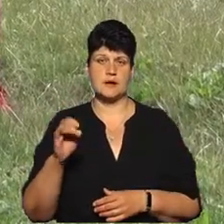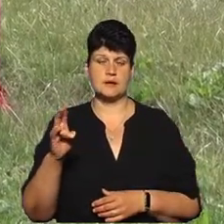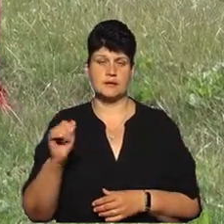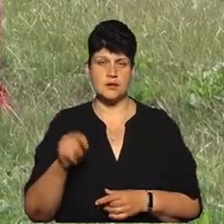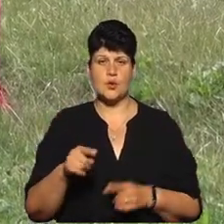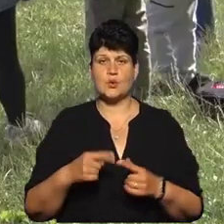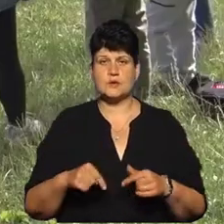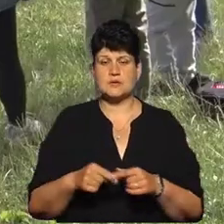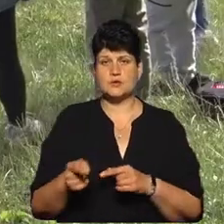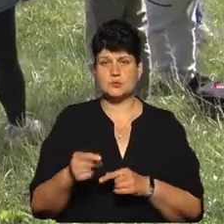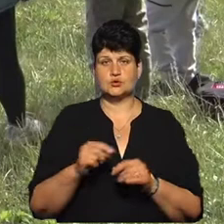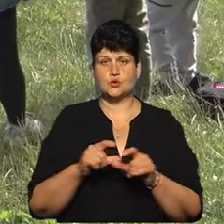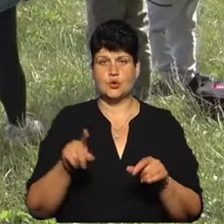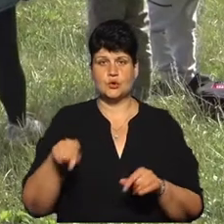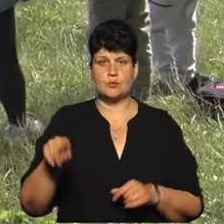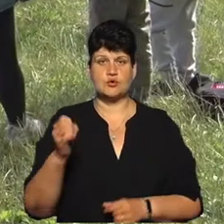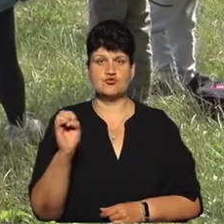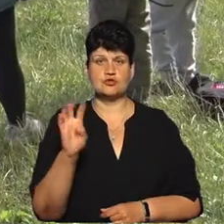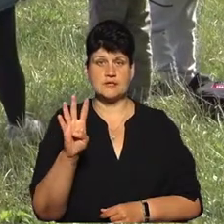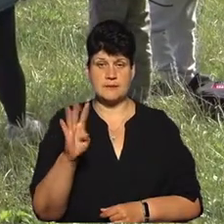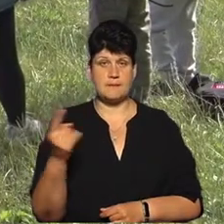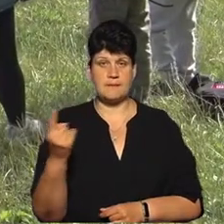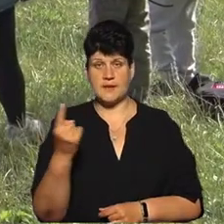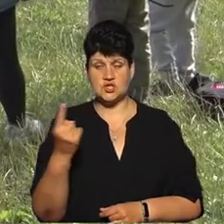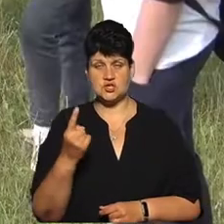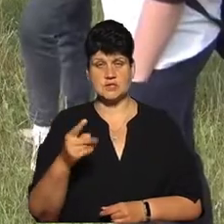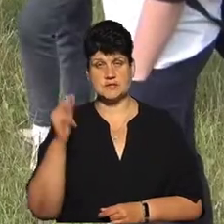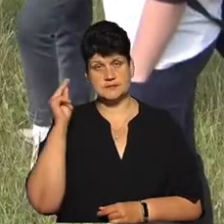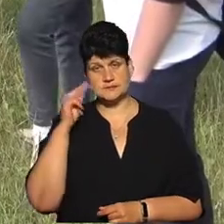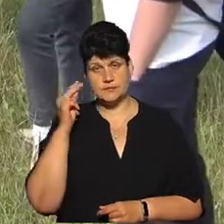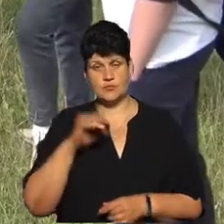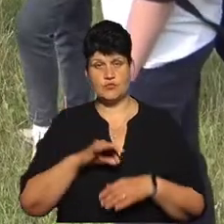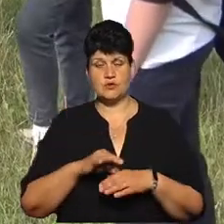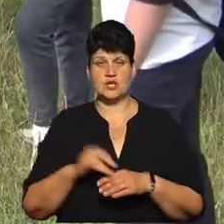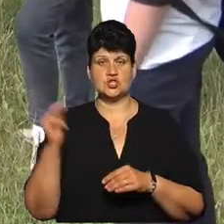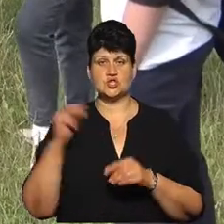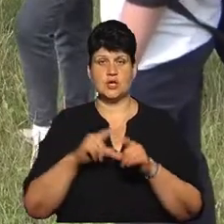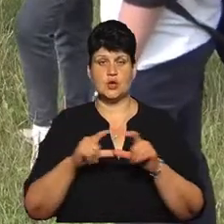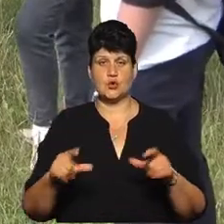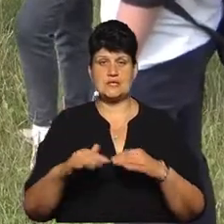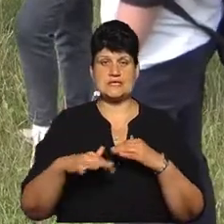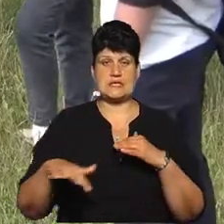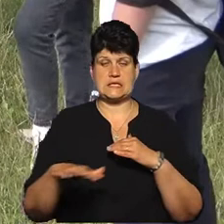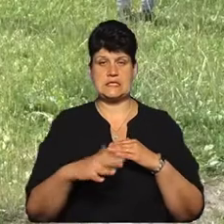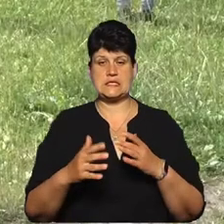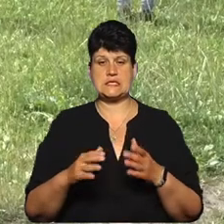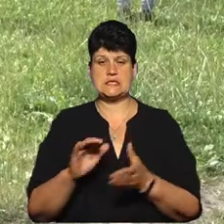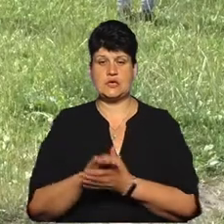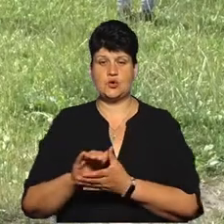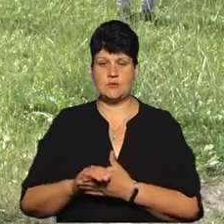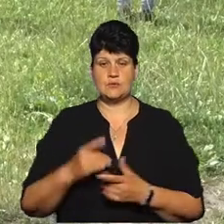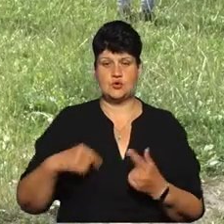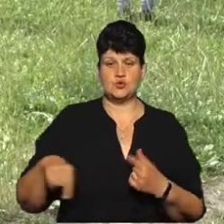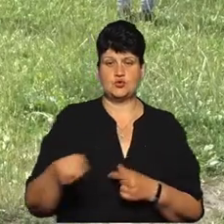номер 14. Перше заняття проводять на шкільному стадіоні. Діти знайомляться між собою та вчаться працювати у команді. У цьому